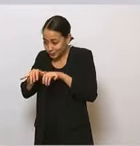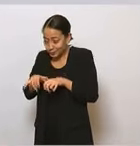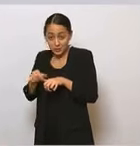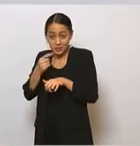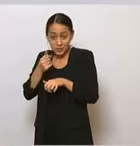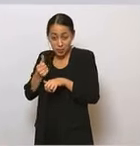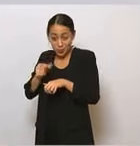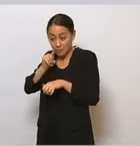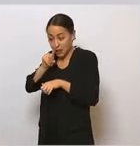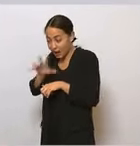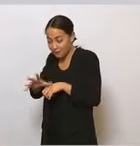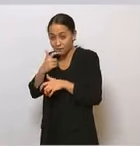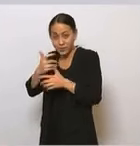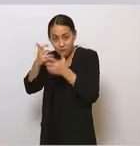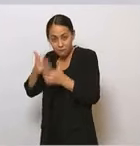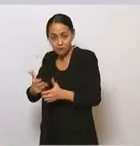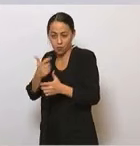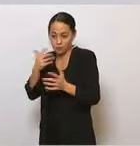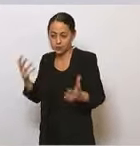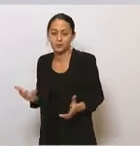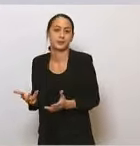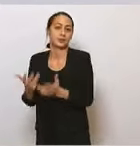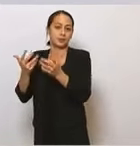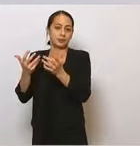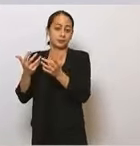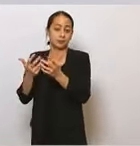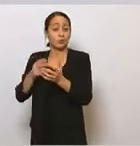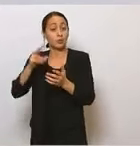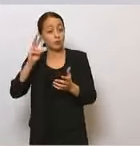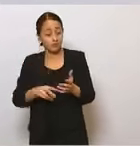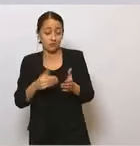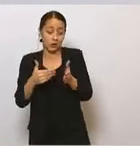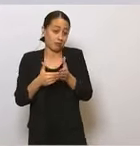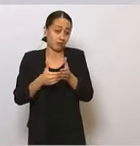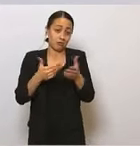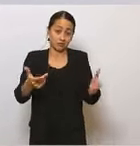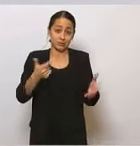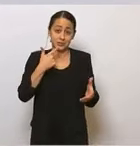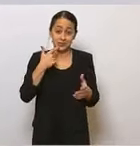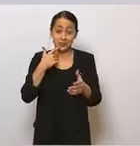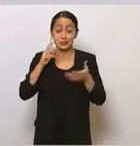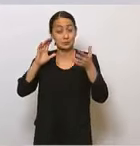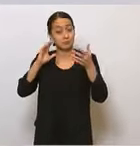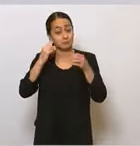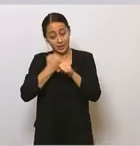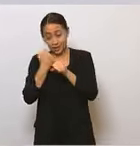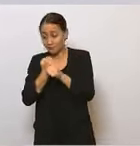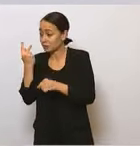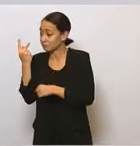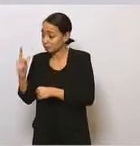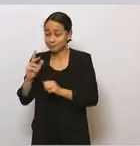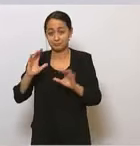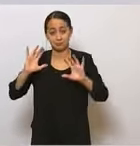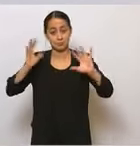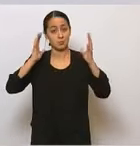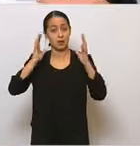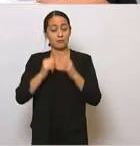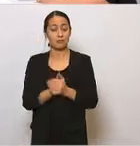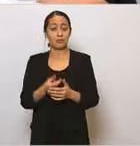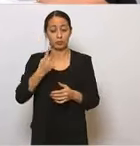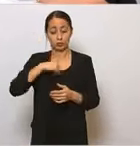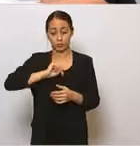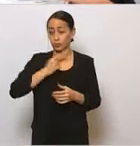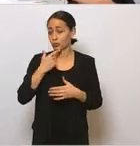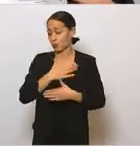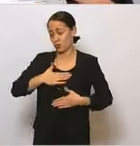et vraiment, cela permettra d'avancer. Donc, une fois encore, j'aimerais tous vous féliciter pour votre travail. Nous sommes heureux d'être